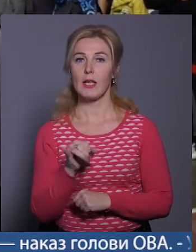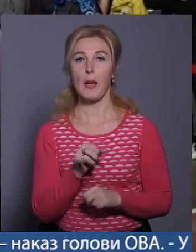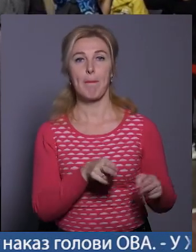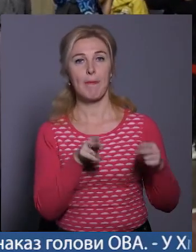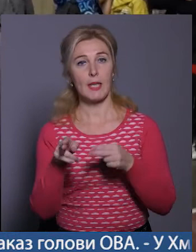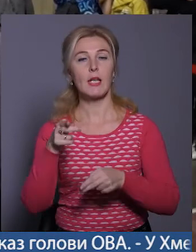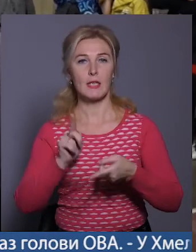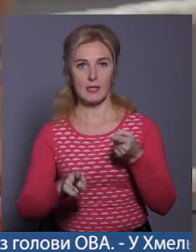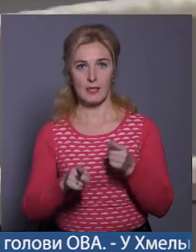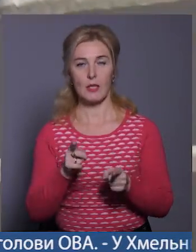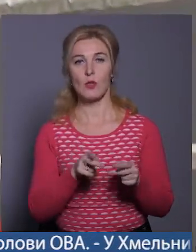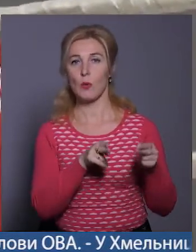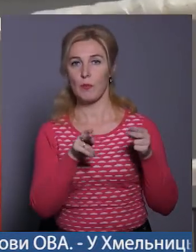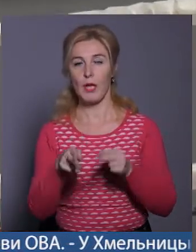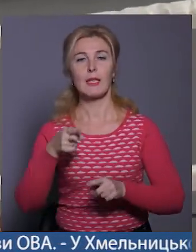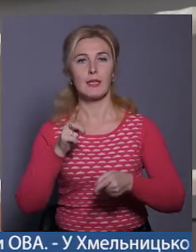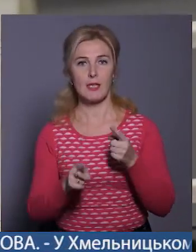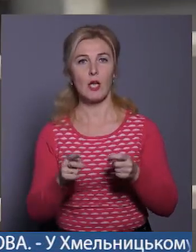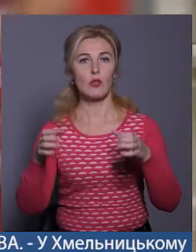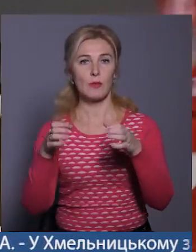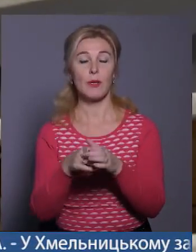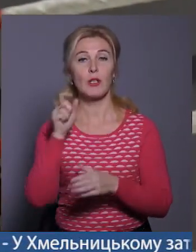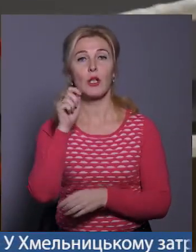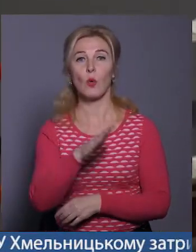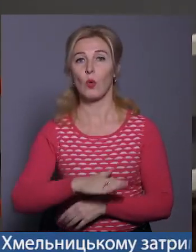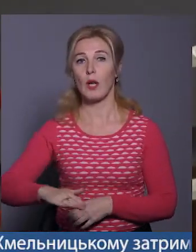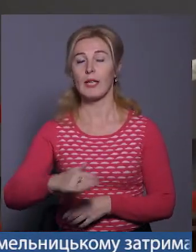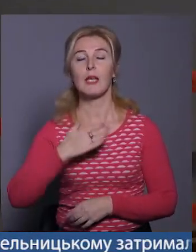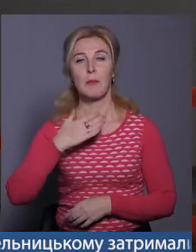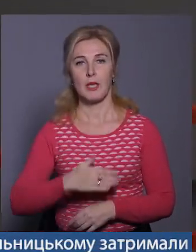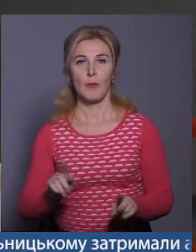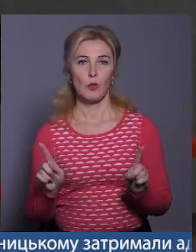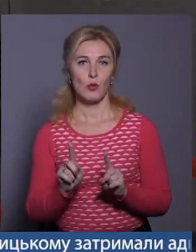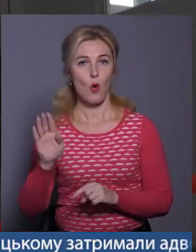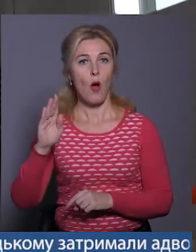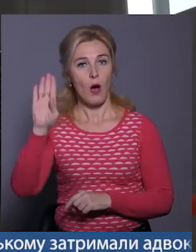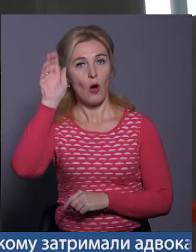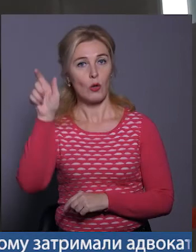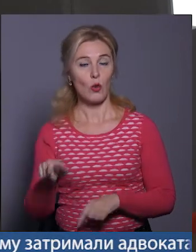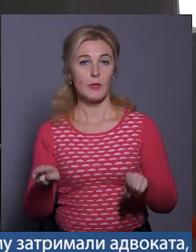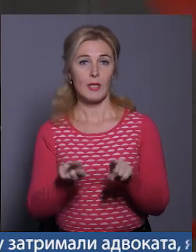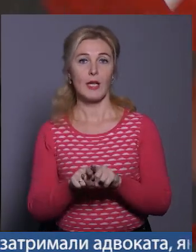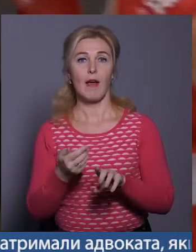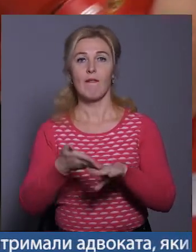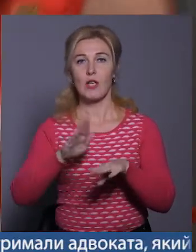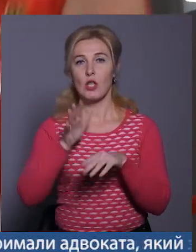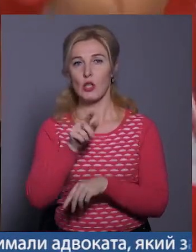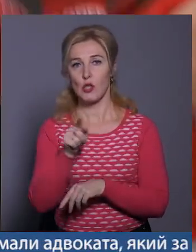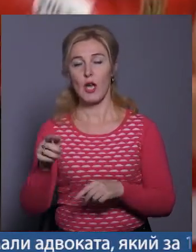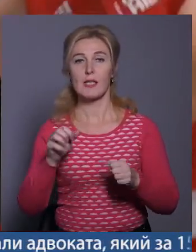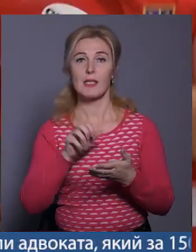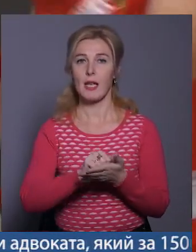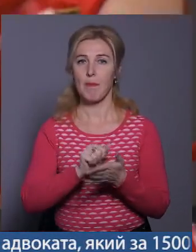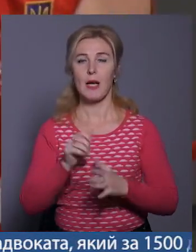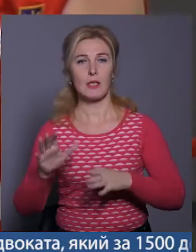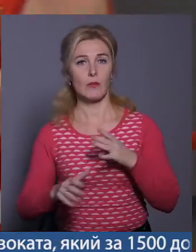приїхали дійсно, приїхали настоящі збірники України. І приємно, що хлопці в такий тяжкий час, діти займаються, тренуються.